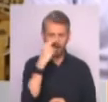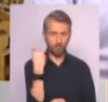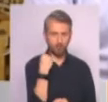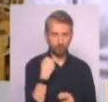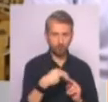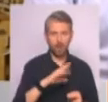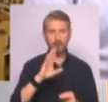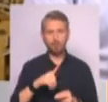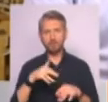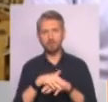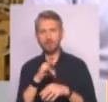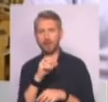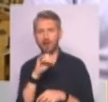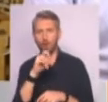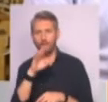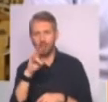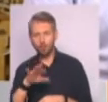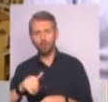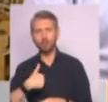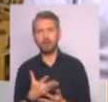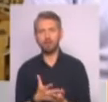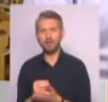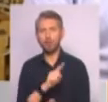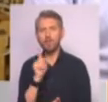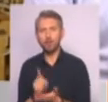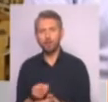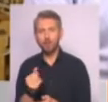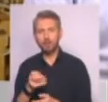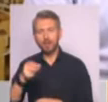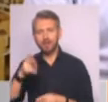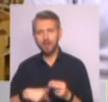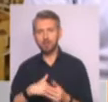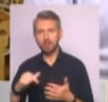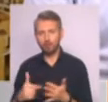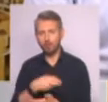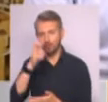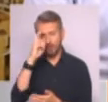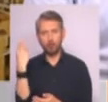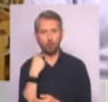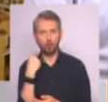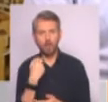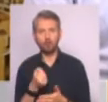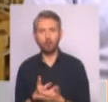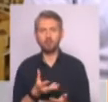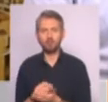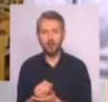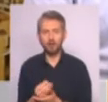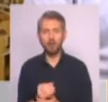потім нараховано, потім я сплатила обов'язкову плату, і на кінець мені знов держава повинна. До сплати